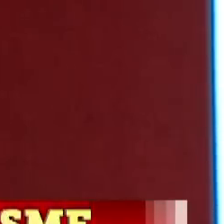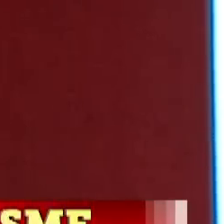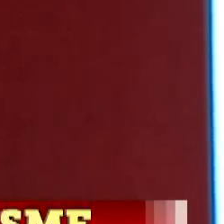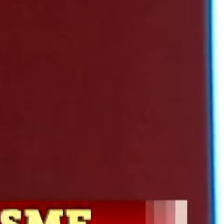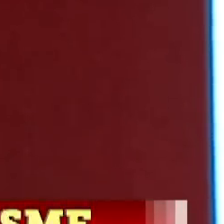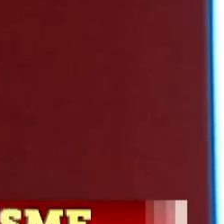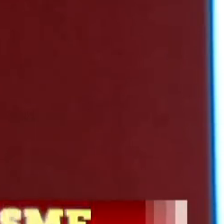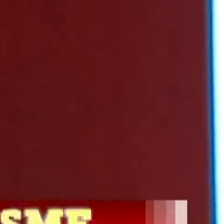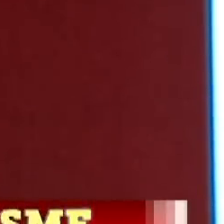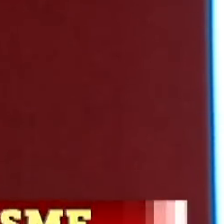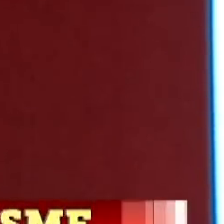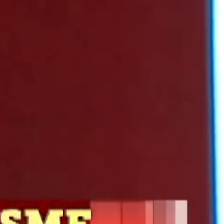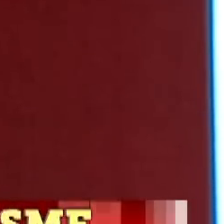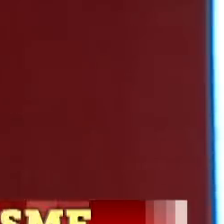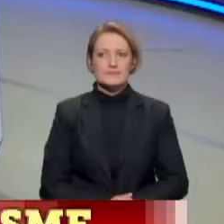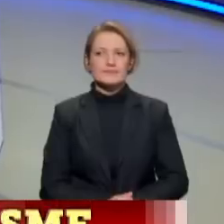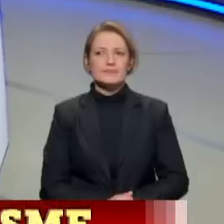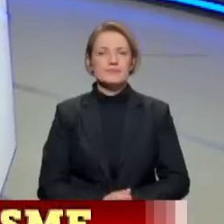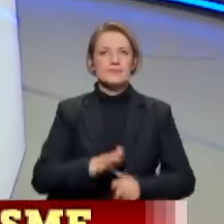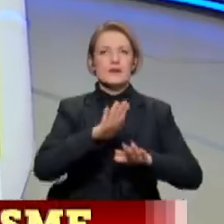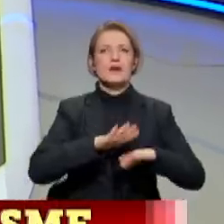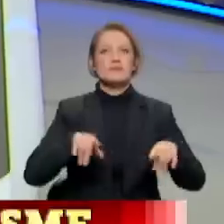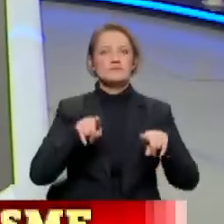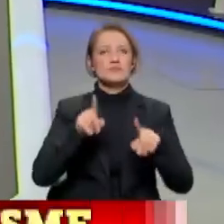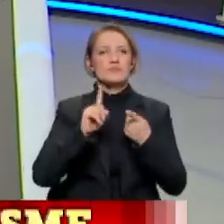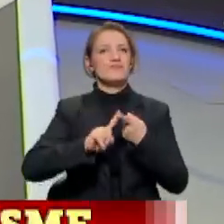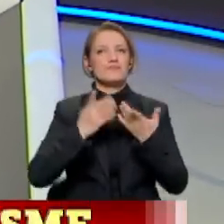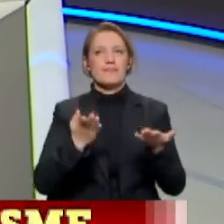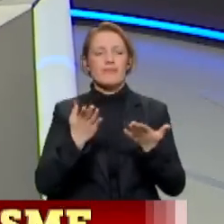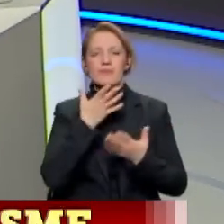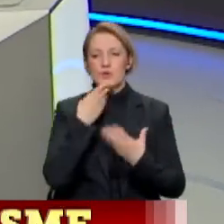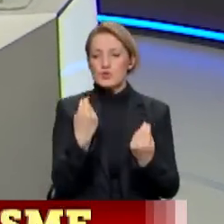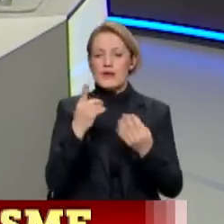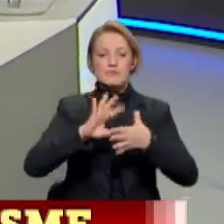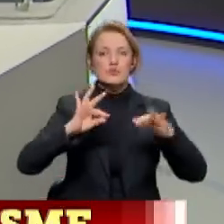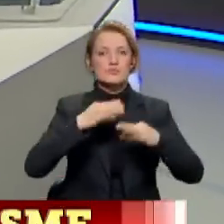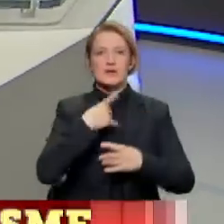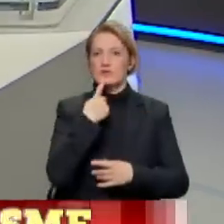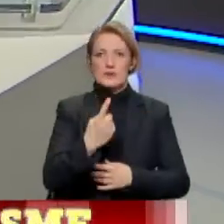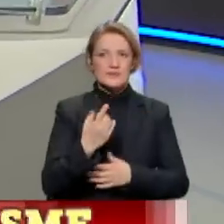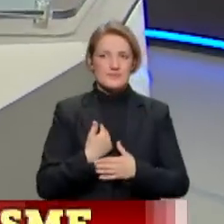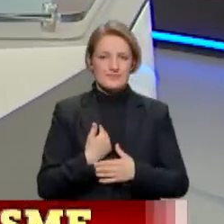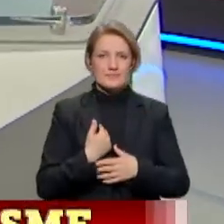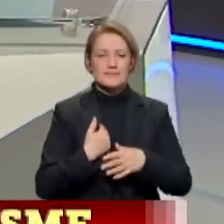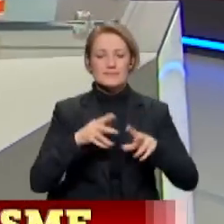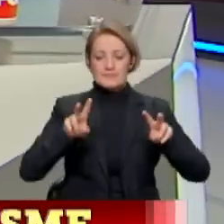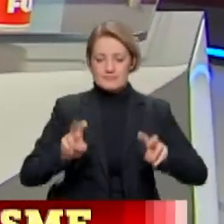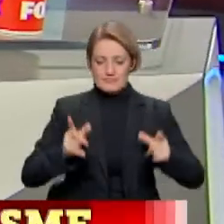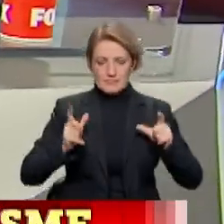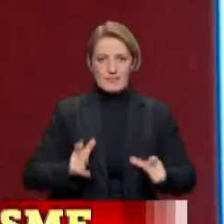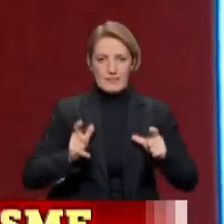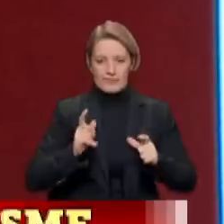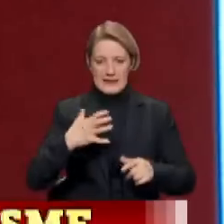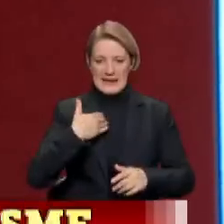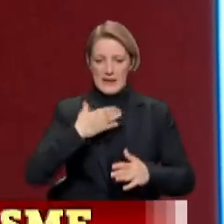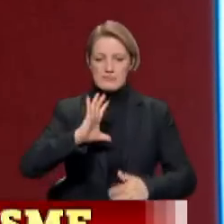gazetecilerin, sanatçılara yapılanların hepsi bu. Ve yine güzel bir söz daha söyleyeyim. Makamı kendi